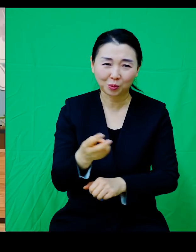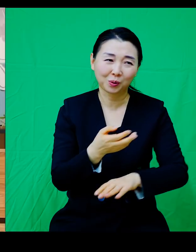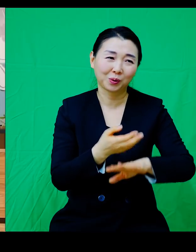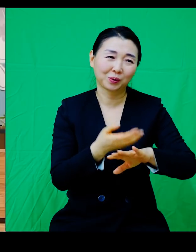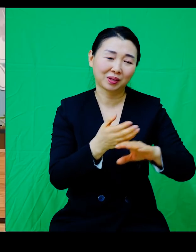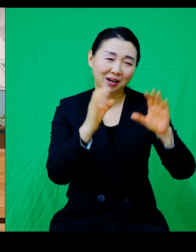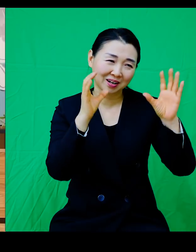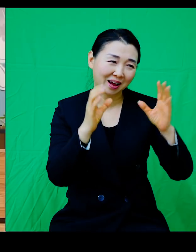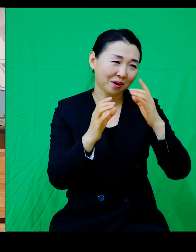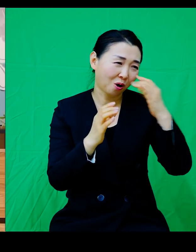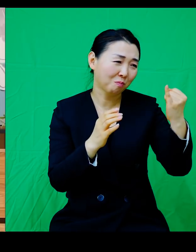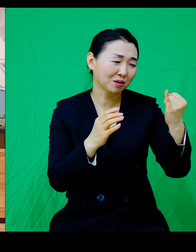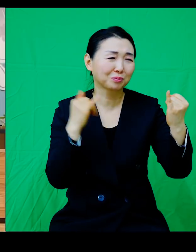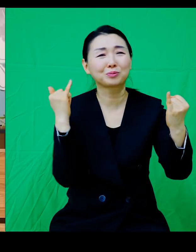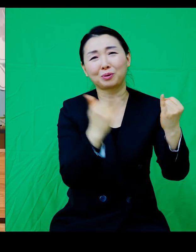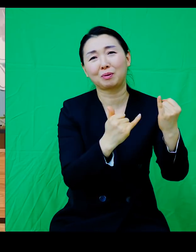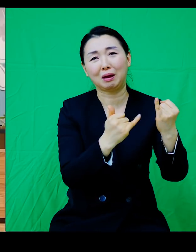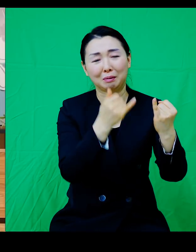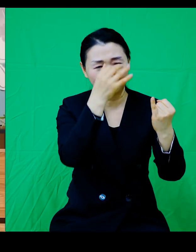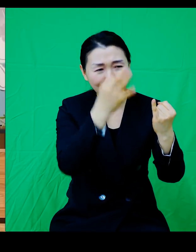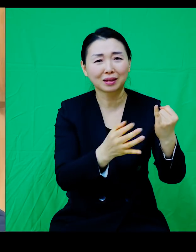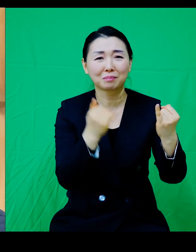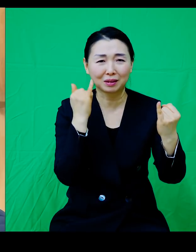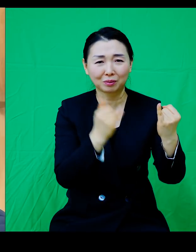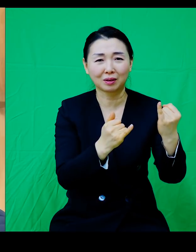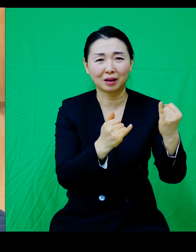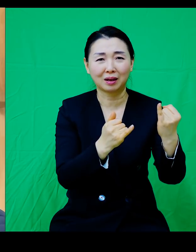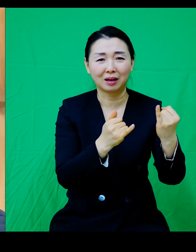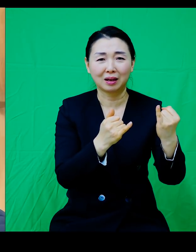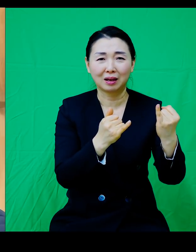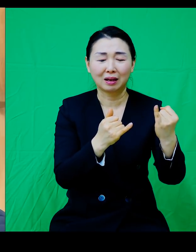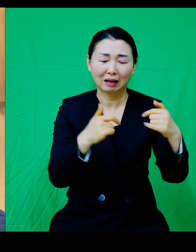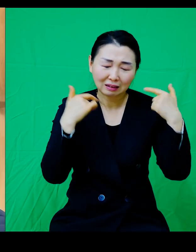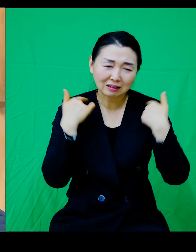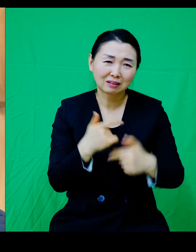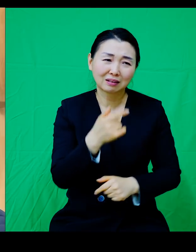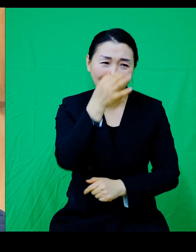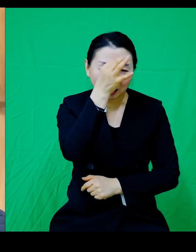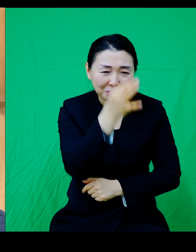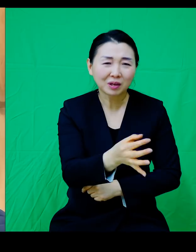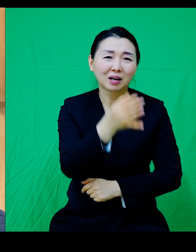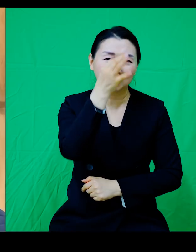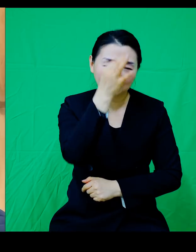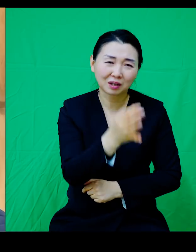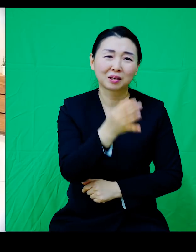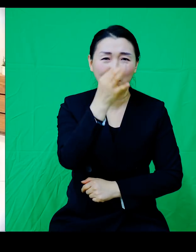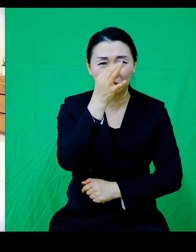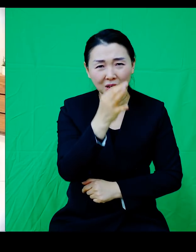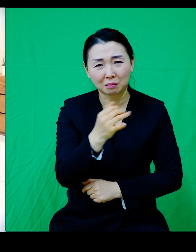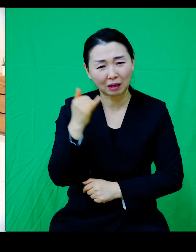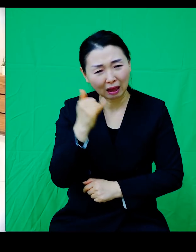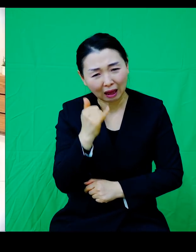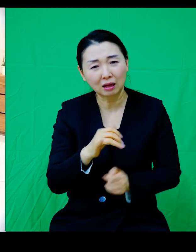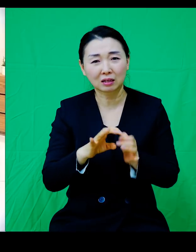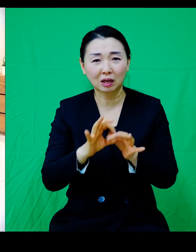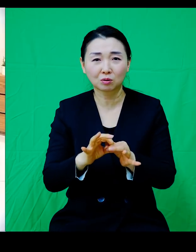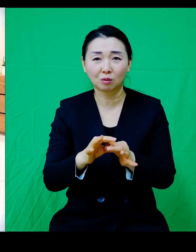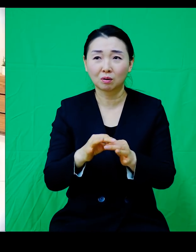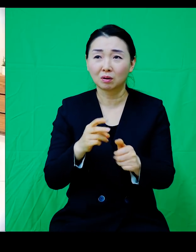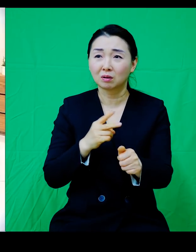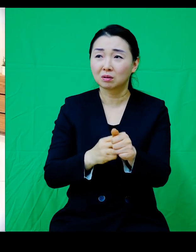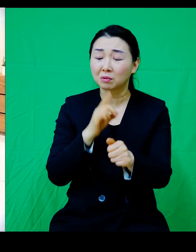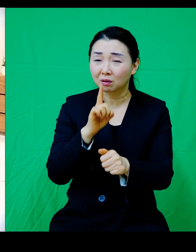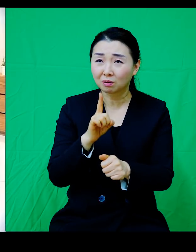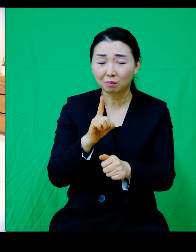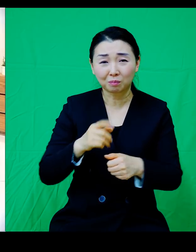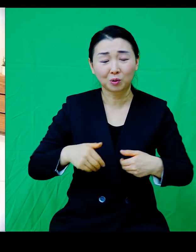아이 엄마한테도. 아이 엄마한테도 전화를 드려야 되는 거죠. 그래서 맨날 입에 죄송합니다. 너무 미안합니다. 선생님한테는